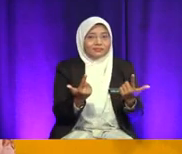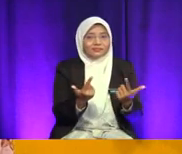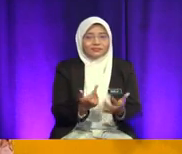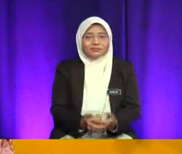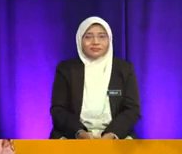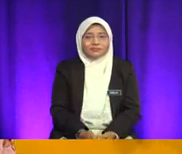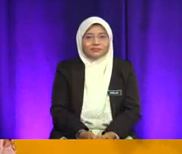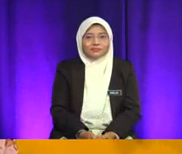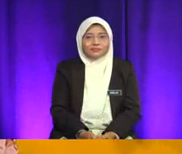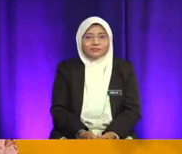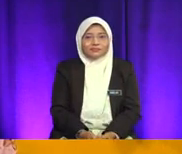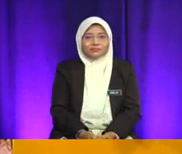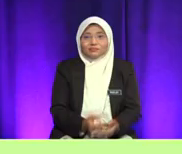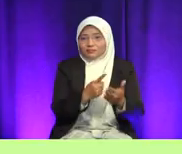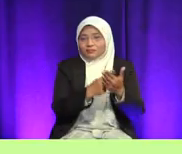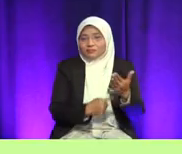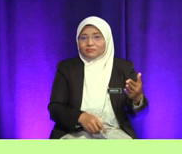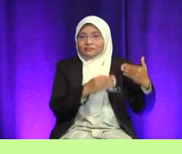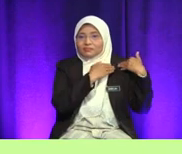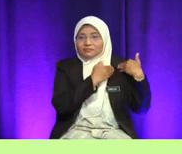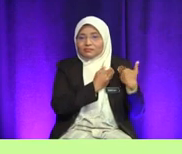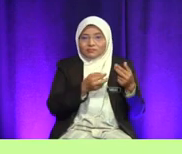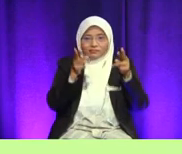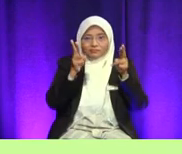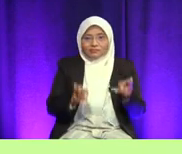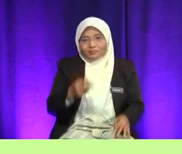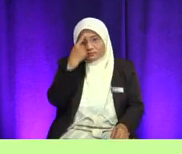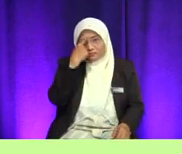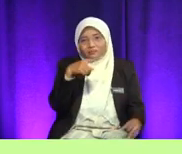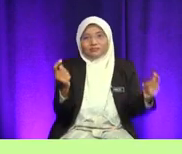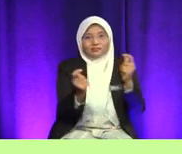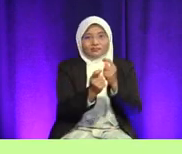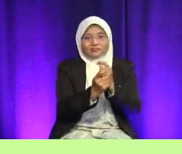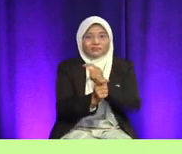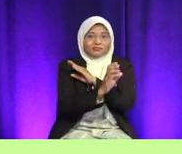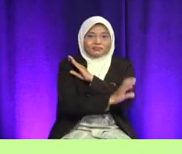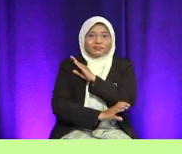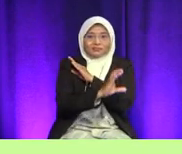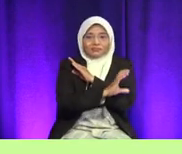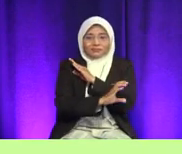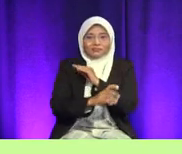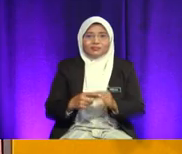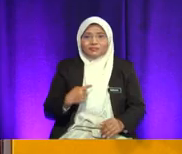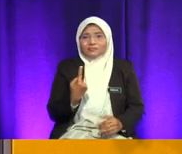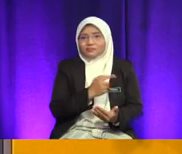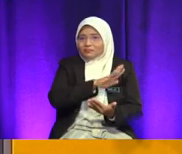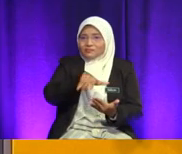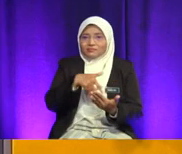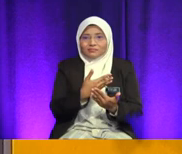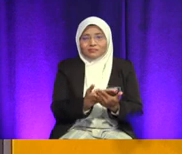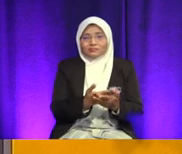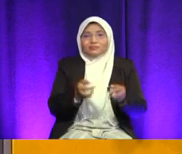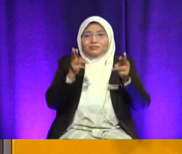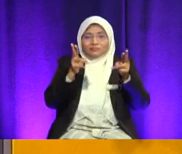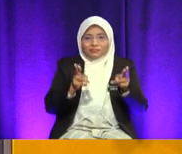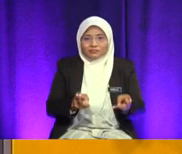Apakah peranan rakyat untuk mempertahankan negara peranan rakyat kita semua rakyat melisir jadi Apakah